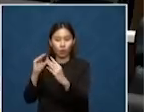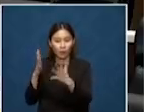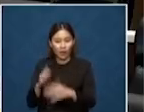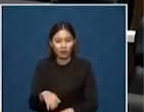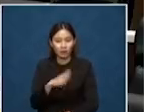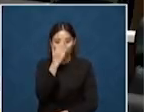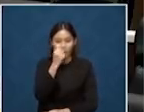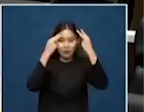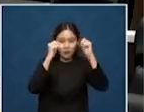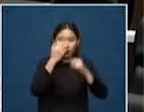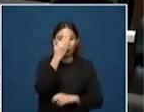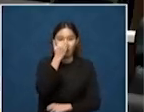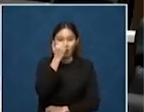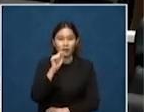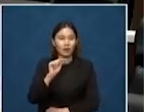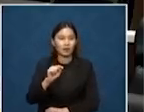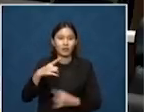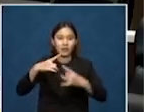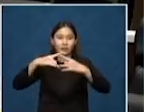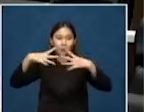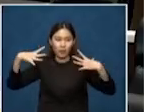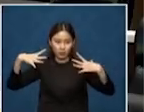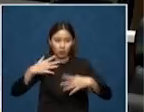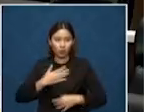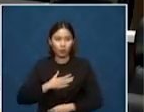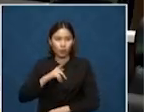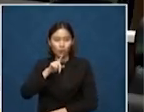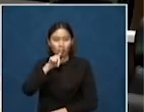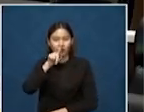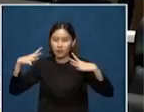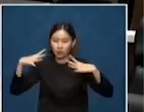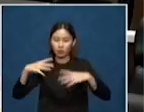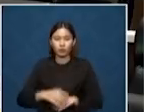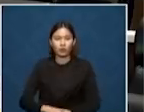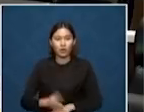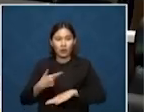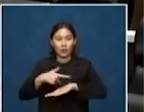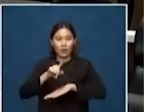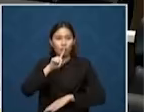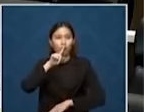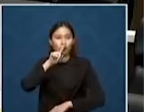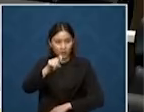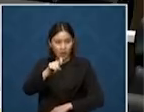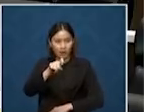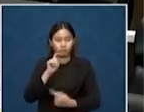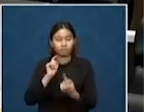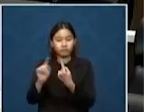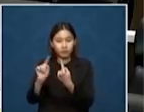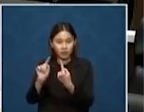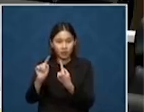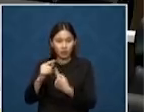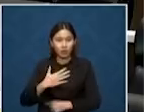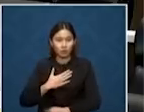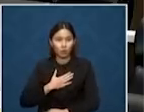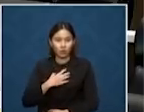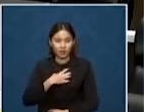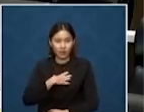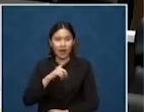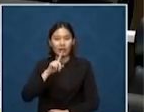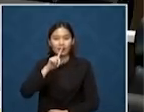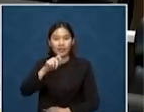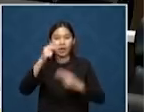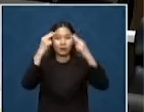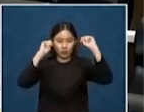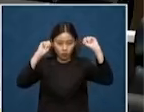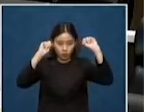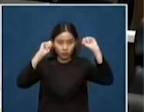บนภูนี่เก้าอี้จะเต็มหมดแล้วนะฮะตอนนี้จะขี่คอกันแล้วนะฮะผมถามถูกฝาถูกคุณวันนอบอกว่านายกไม่อยู่คุณรู้ใช่ไหม